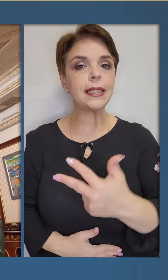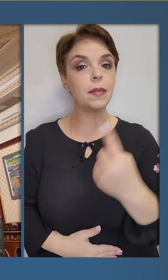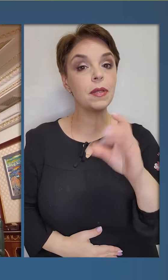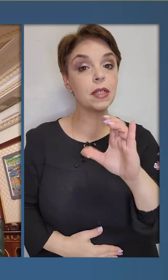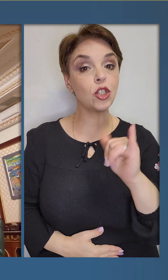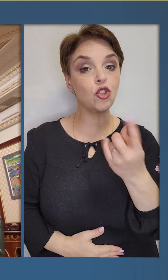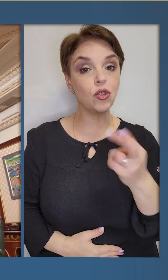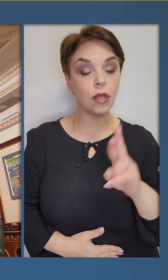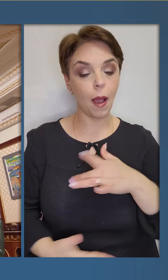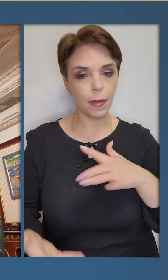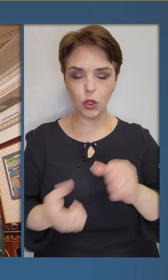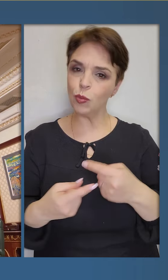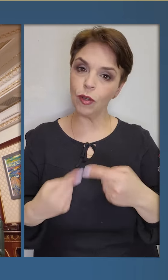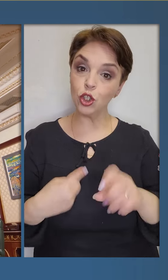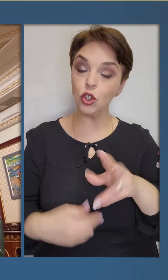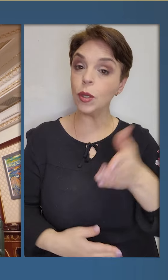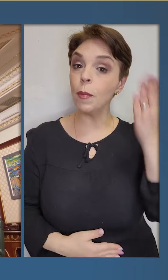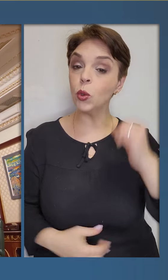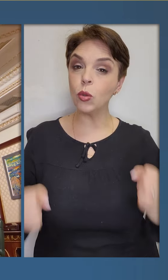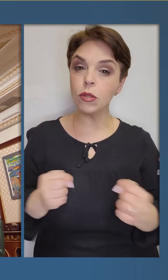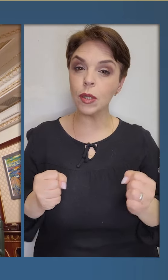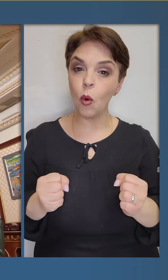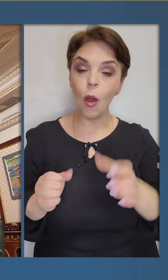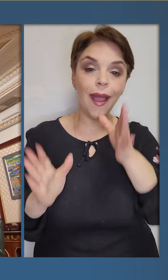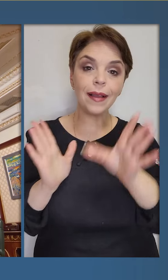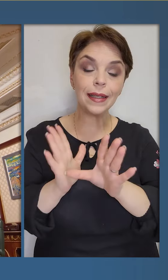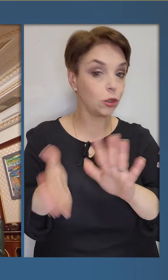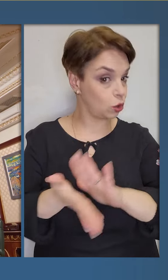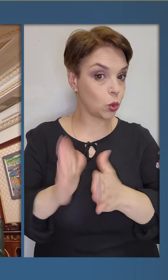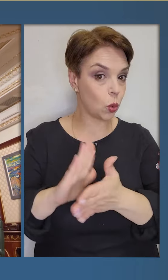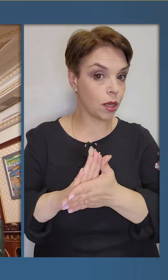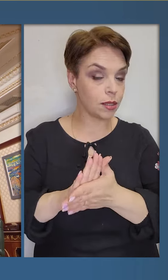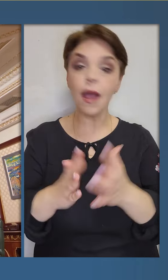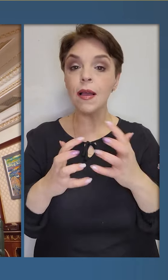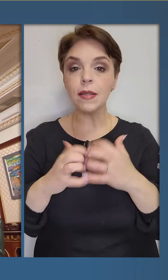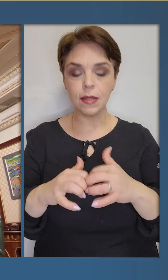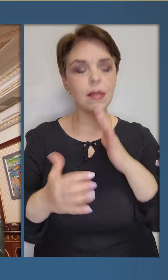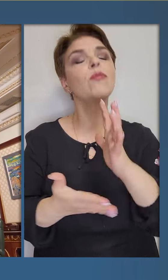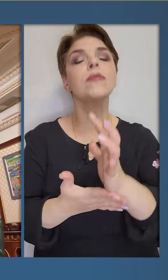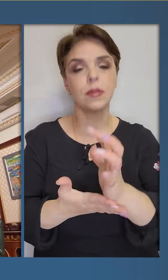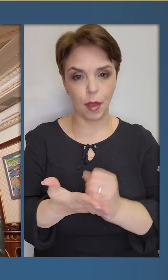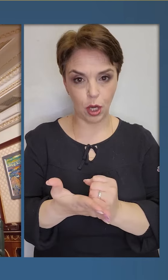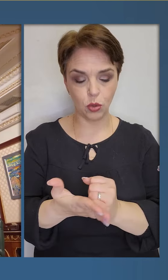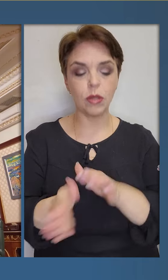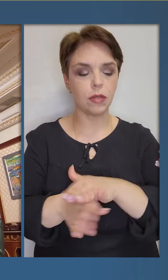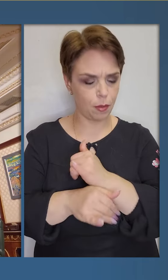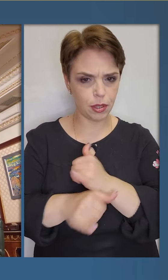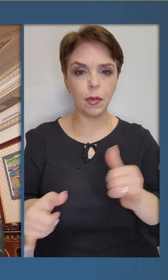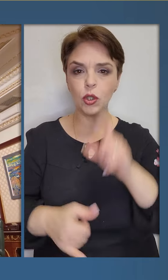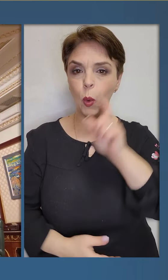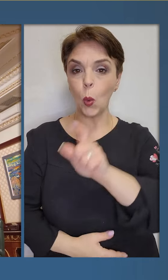31 січня принципово інша ніж минулою зимою енергетична ситуація систему збережено